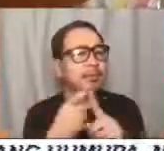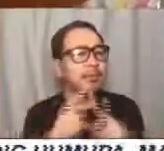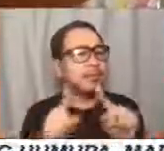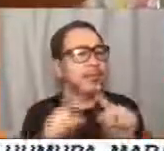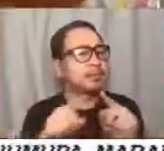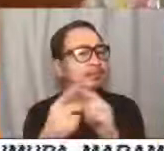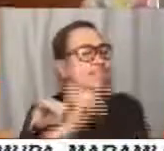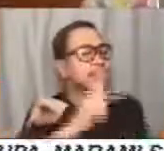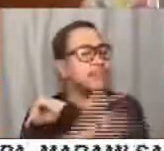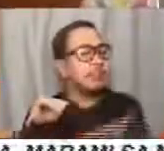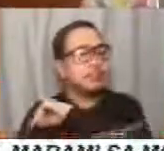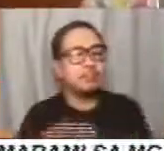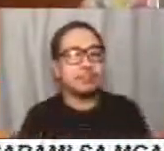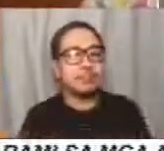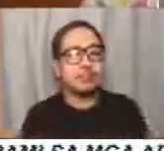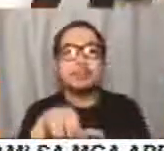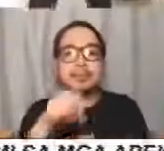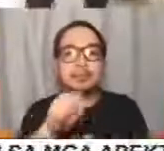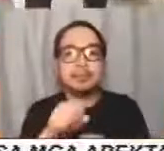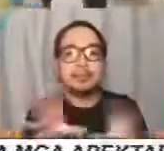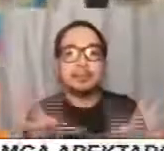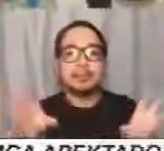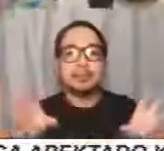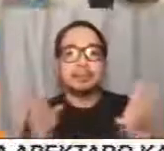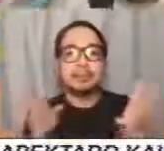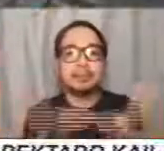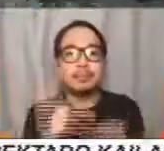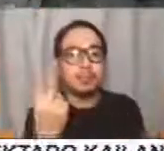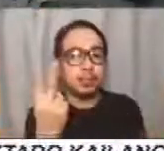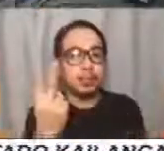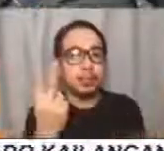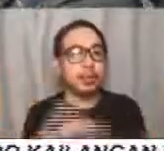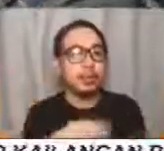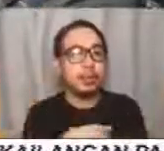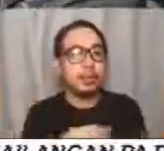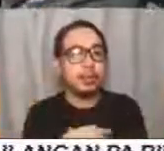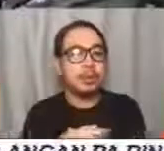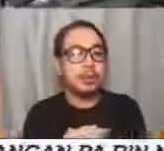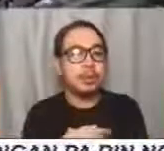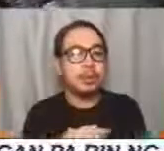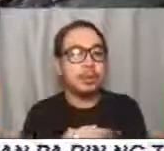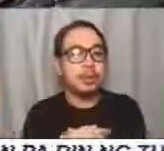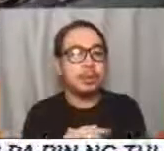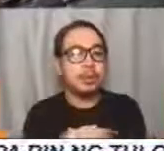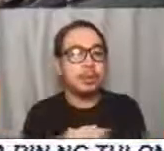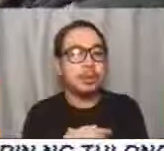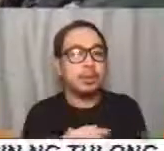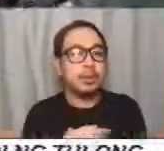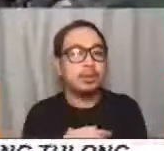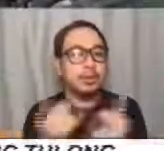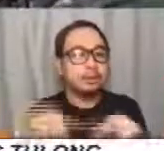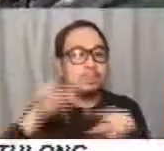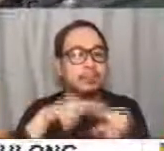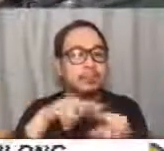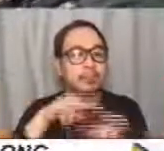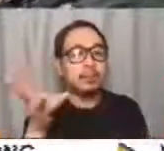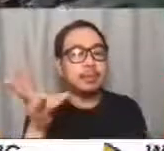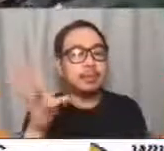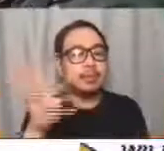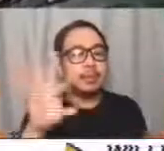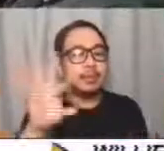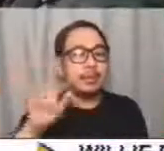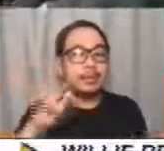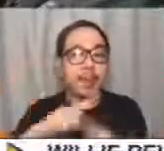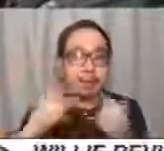nasawi. Ang injured count naman po natin, 21. Sa Region po, Region 2 po, 3. Calabarzon, 9.